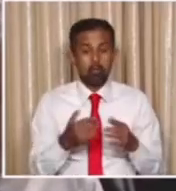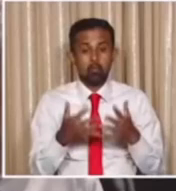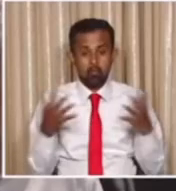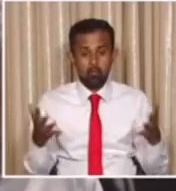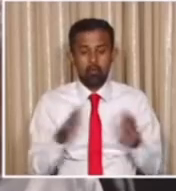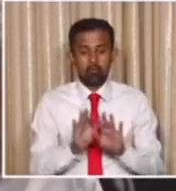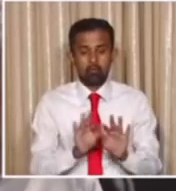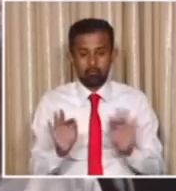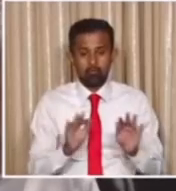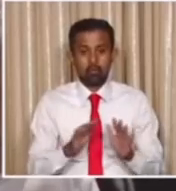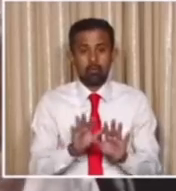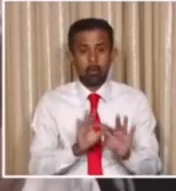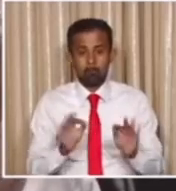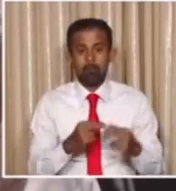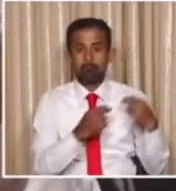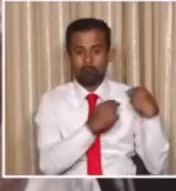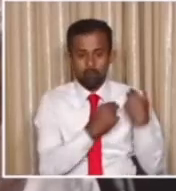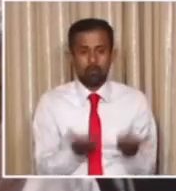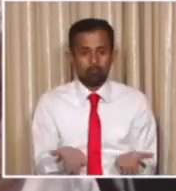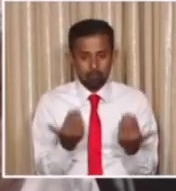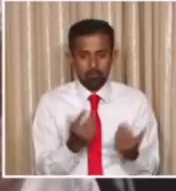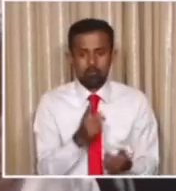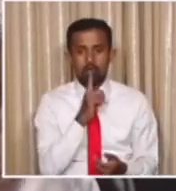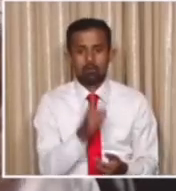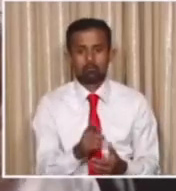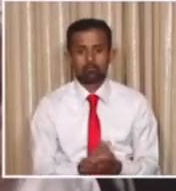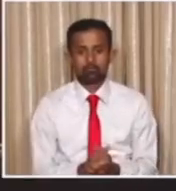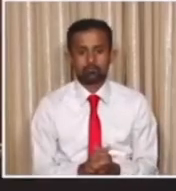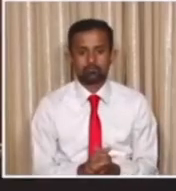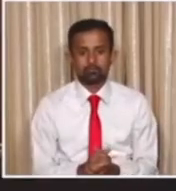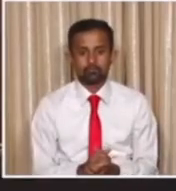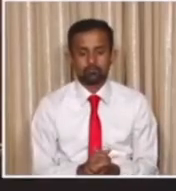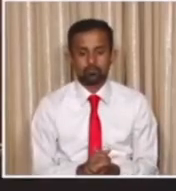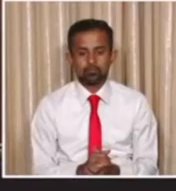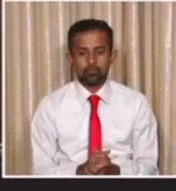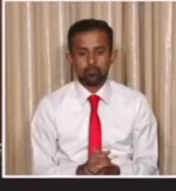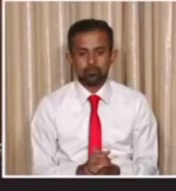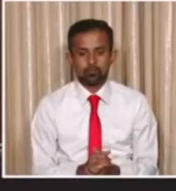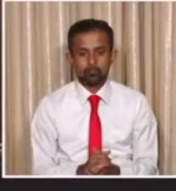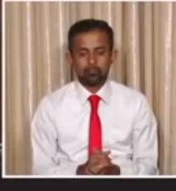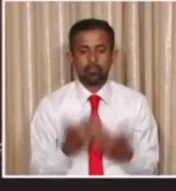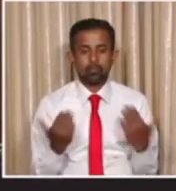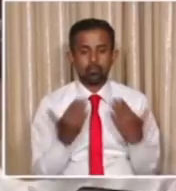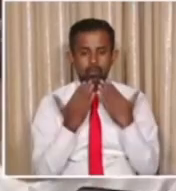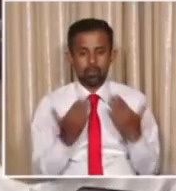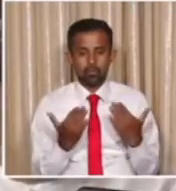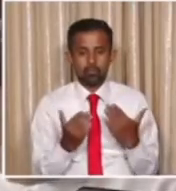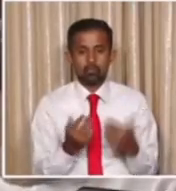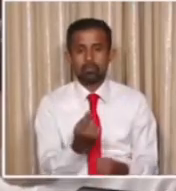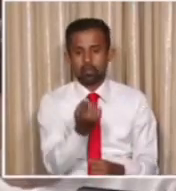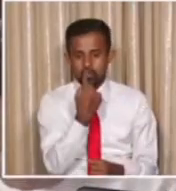වැඩි කළමනාකරණයක් නියාමනයක් වගකීමක් වෙන්න කියන කාරණාව ඔබතුමාගේ අවධානය යොමු කරනවා හරි බොහොම ස්තුතියි බොහොම ස්තුතියි දැන් ඔබතුමා